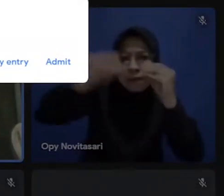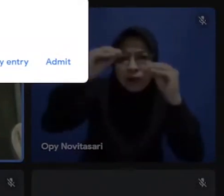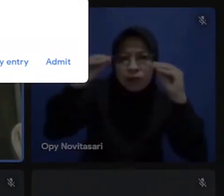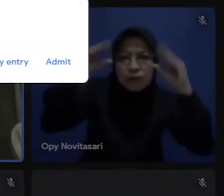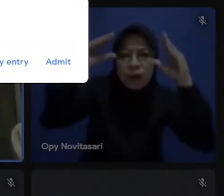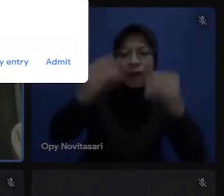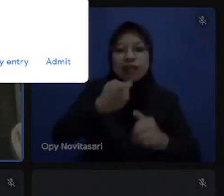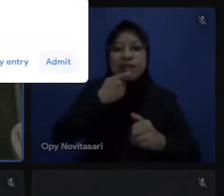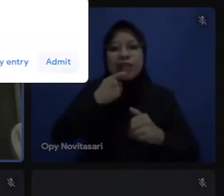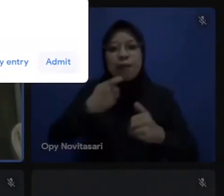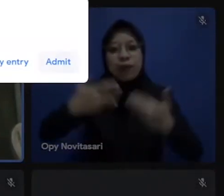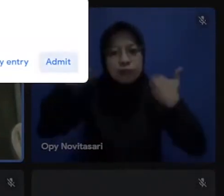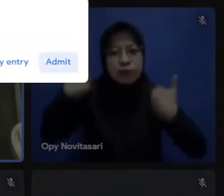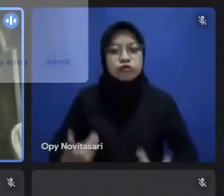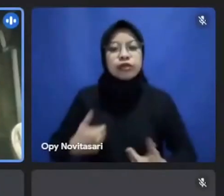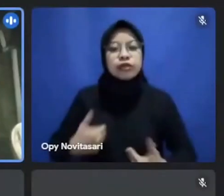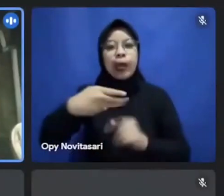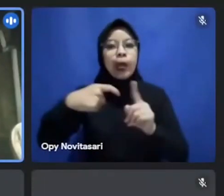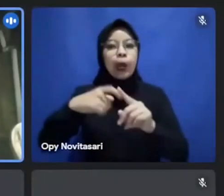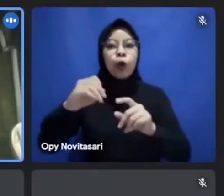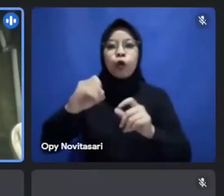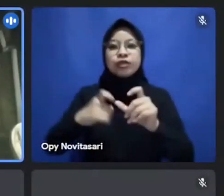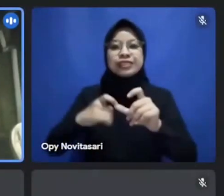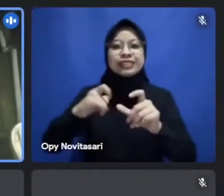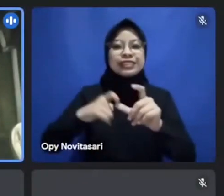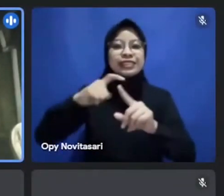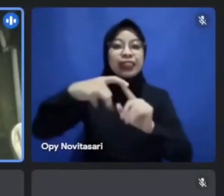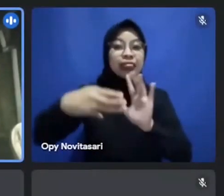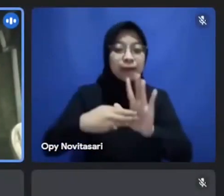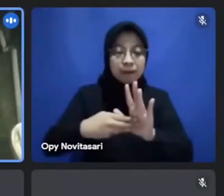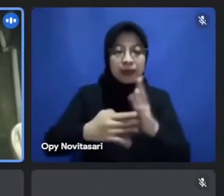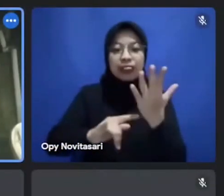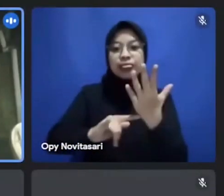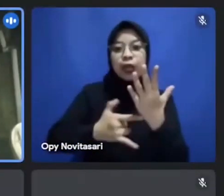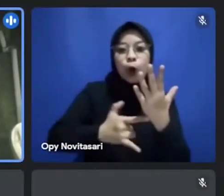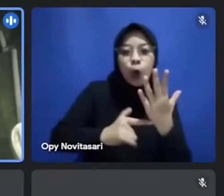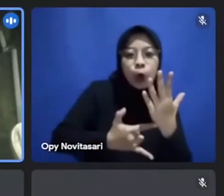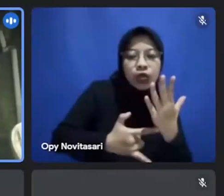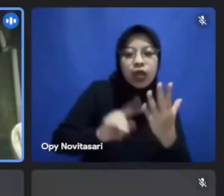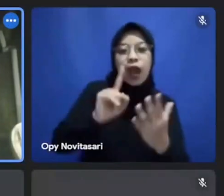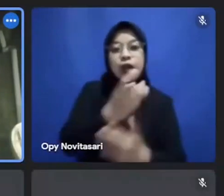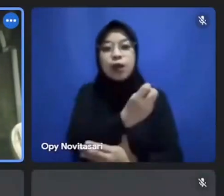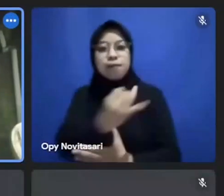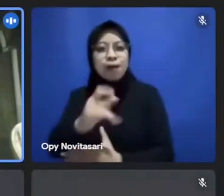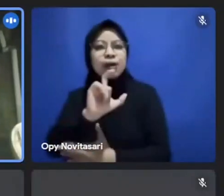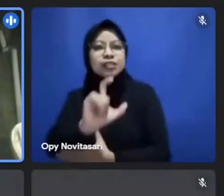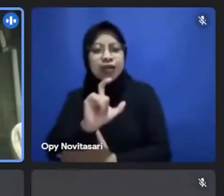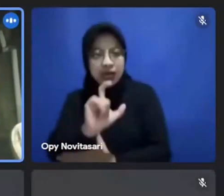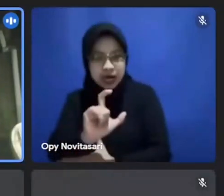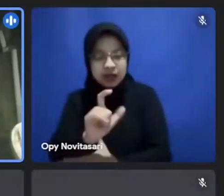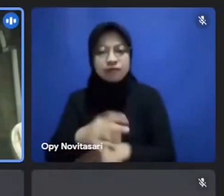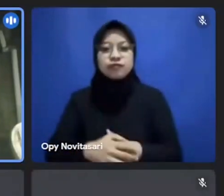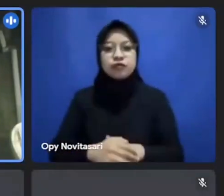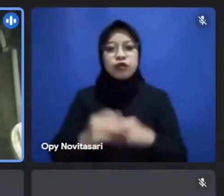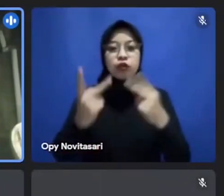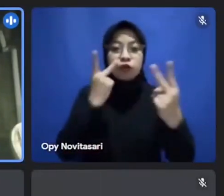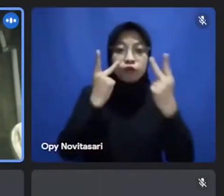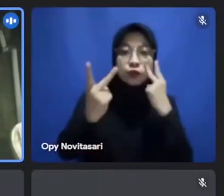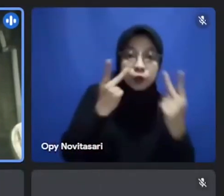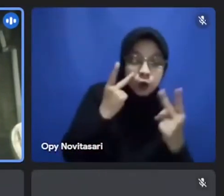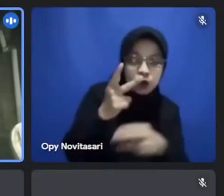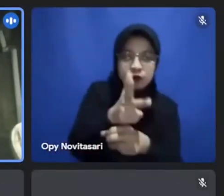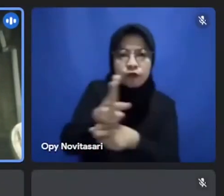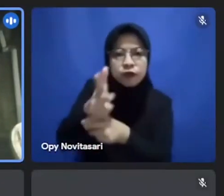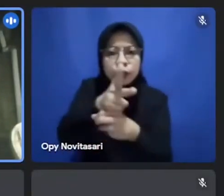kita seputar makhluk hidup ekosistem dan teknologi melalui berbagai pendekatan diantaranya video audio